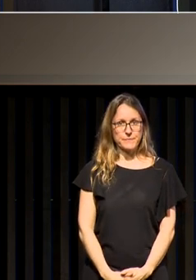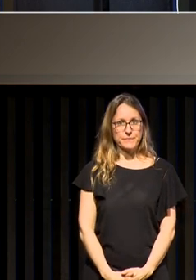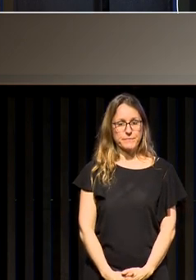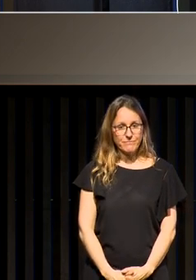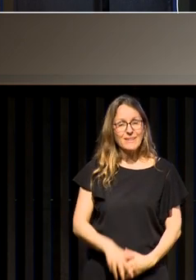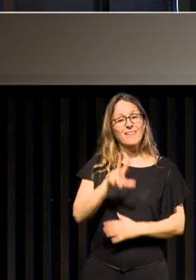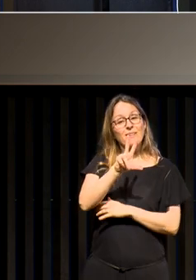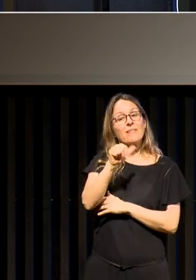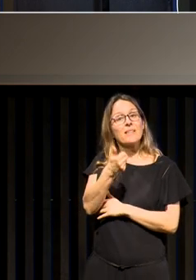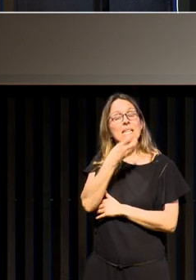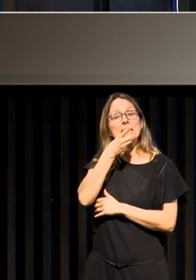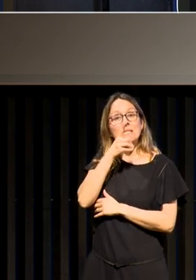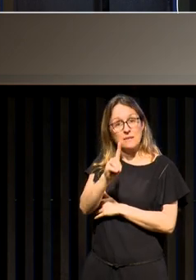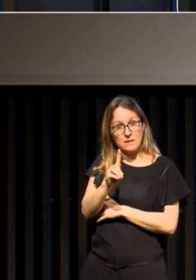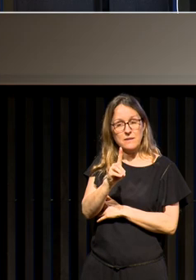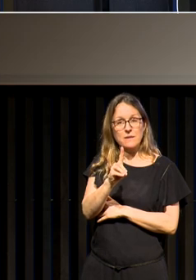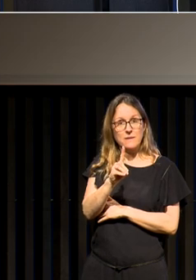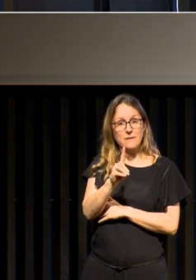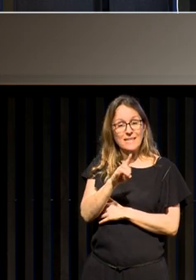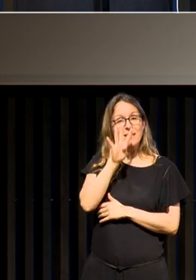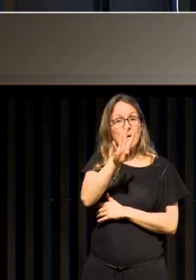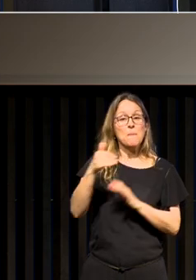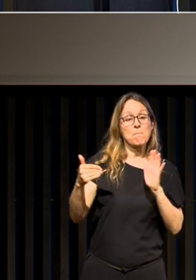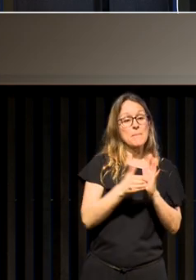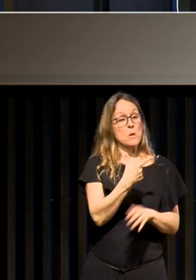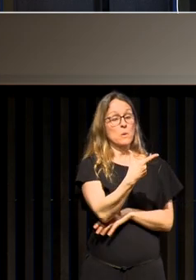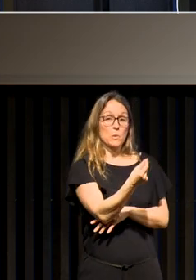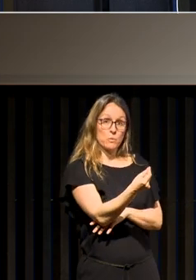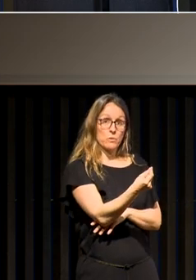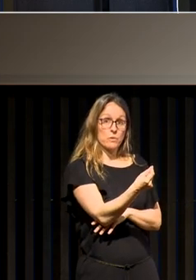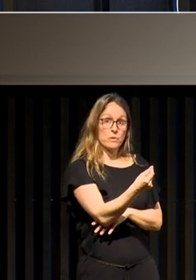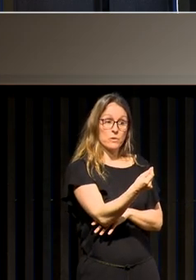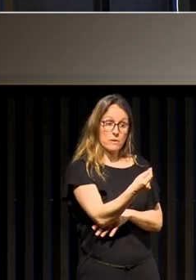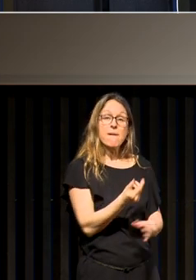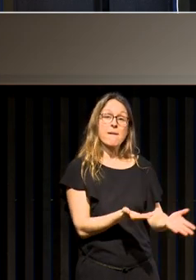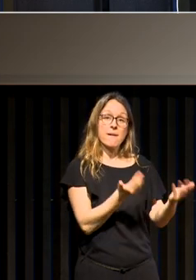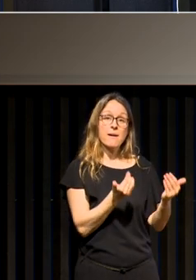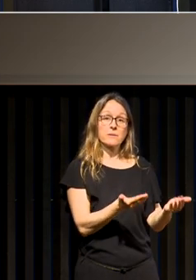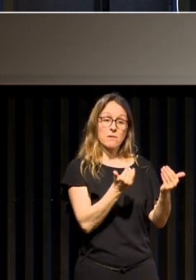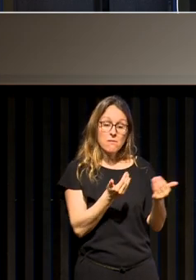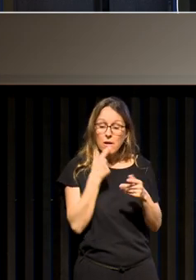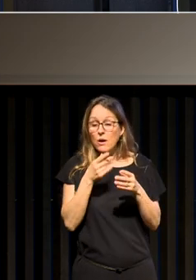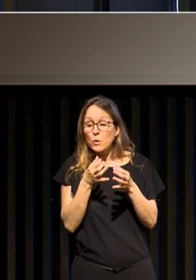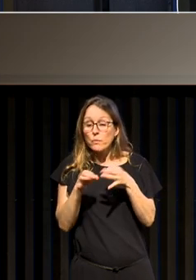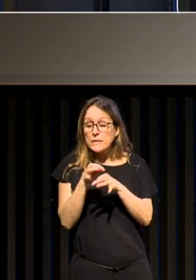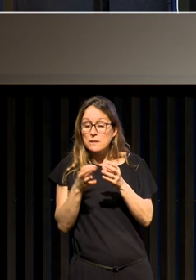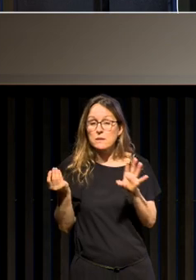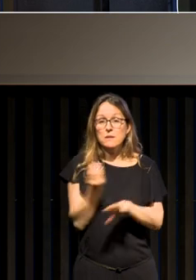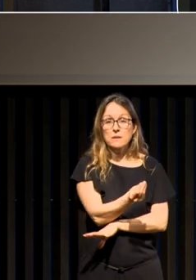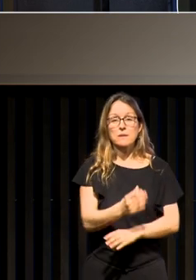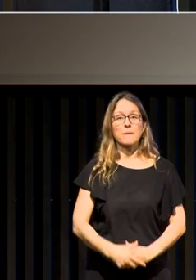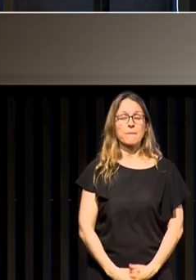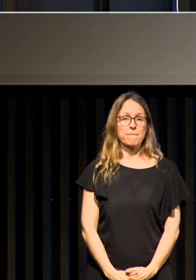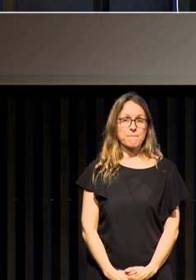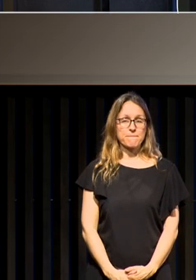au 31 décembre, 4000 couples à peu près étaient en attente d'un don d'ovocytes.